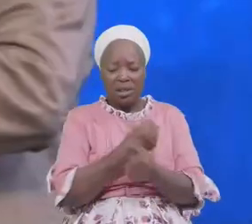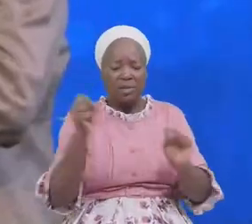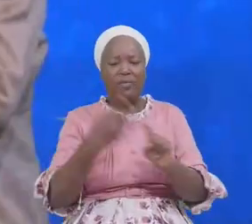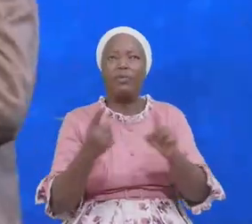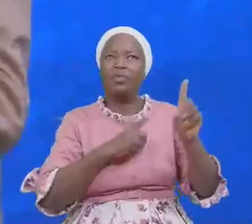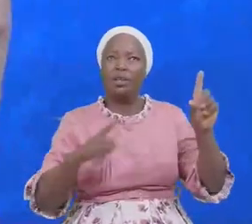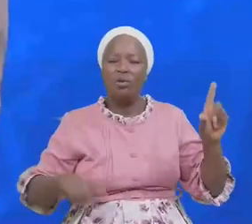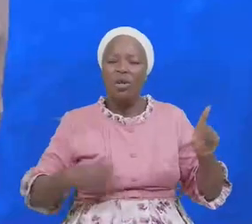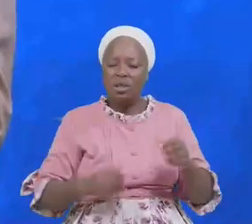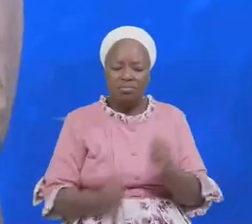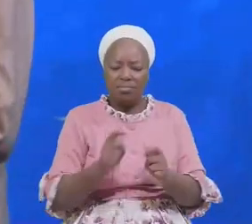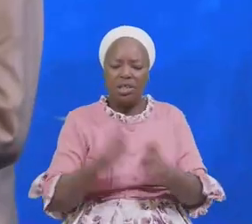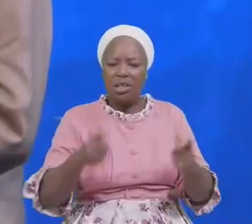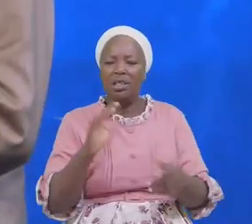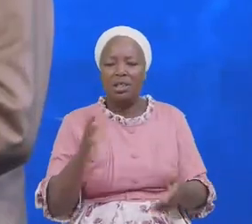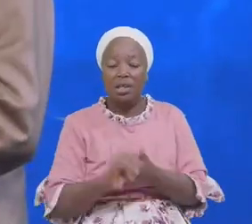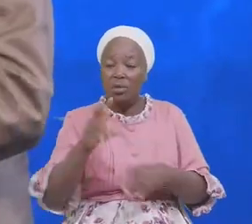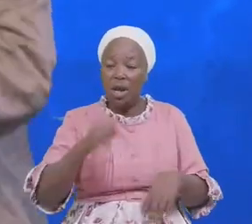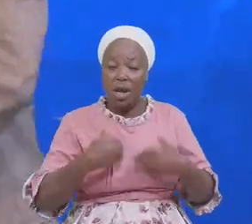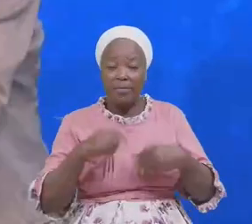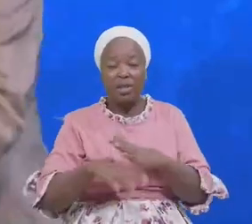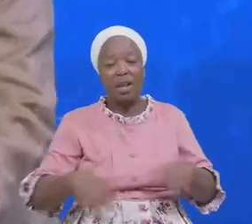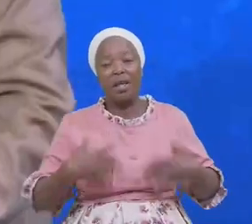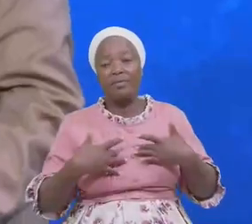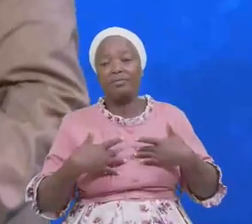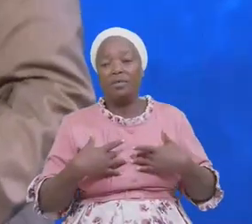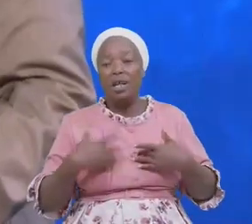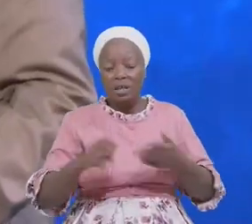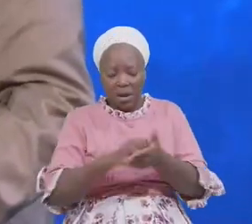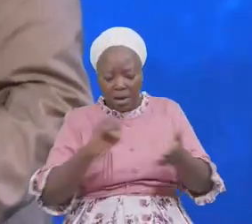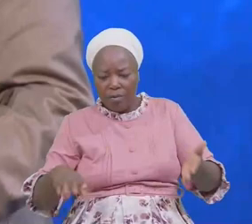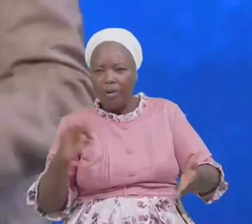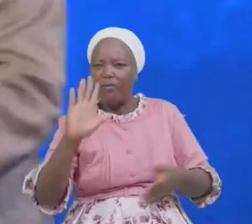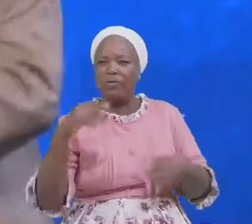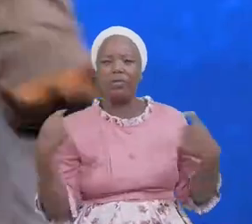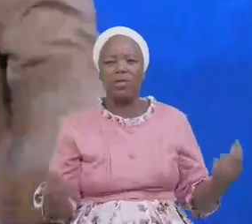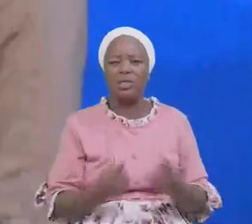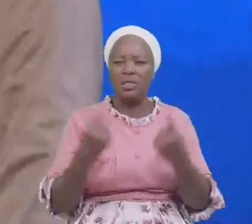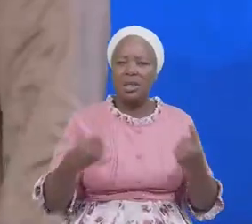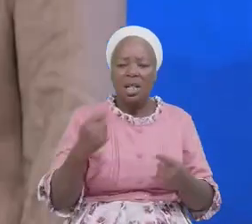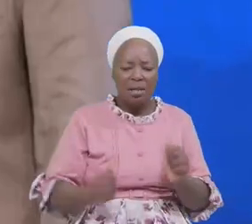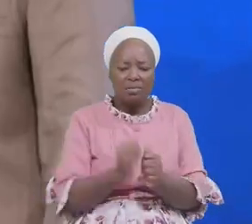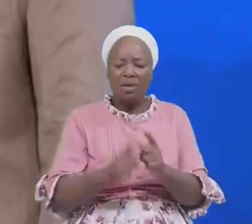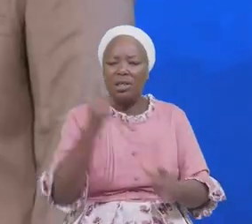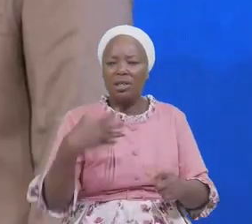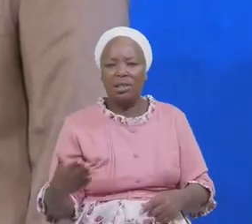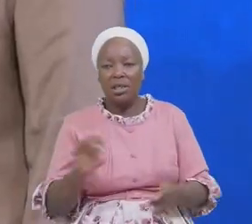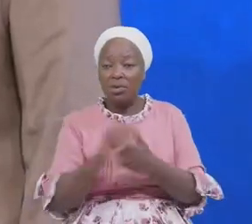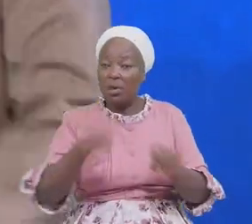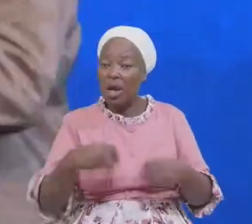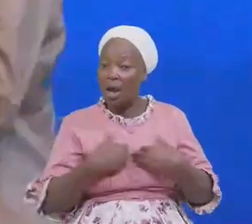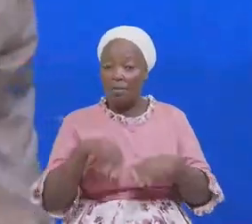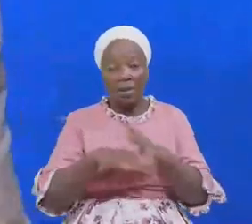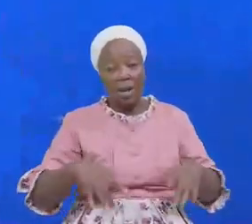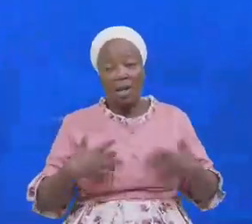Seigneur, la plus grande chose que vous pouvez avoir dans la vie, la rémission de vos péchés, la plus grande des choses que vous pouvez avoir dans la